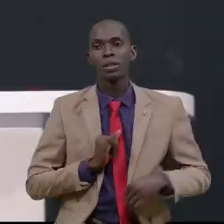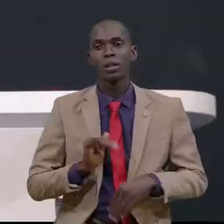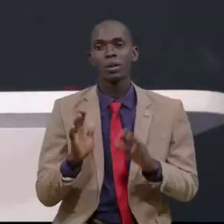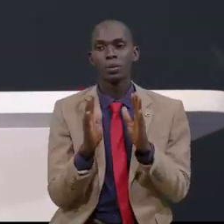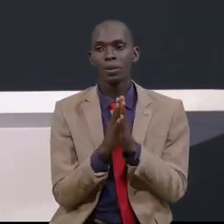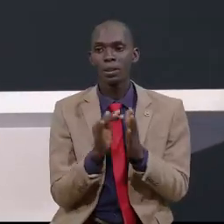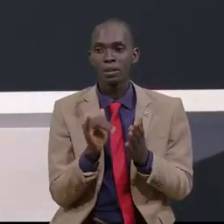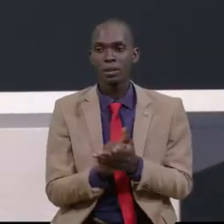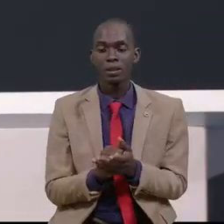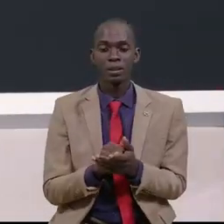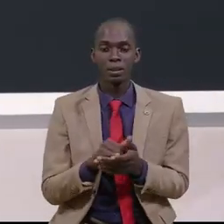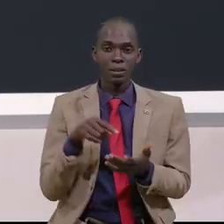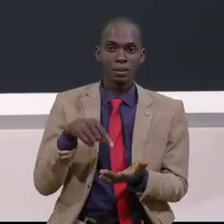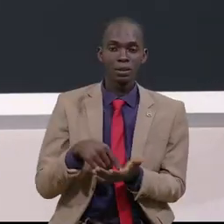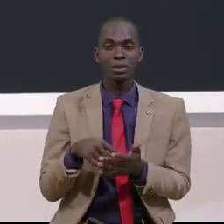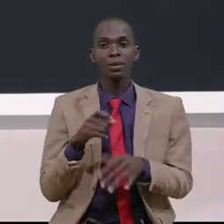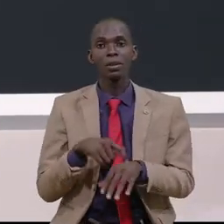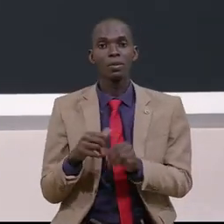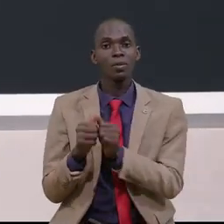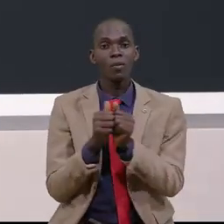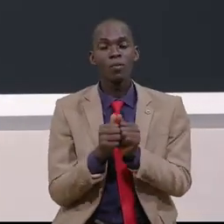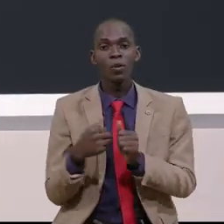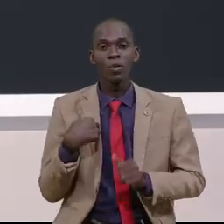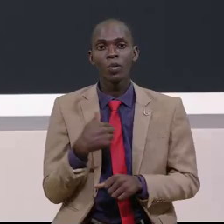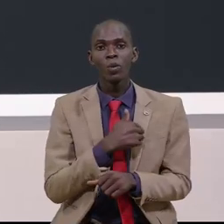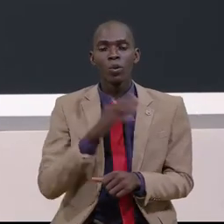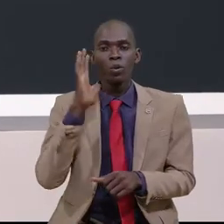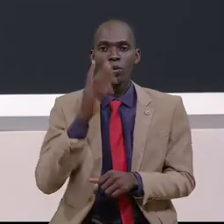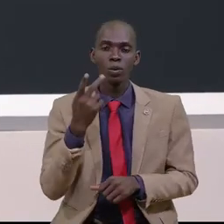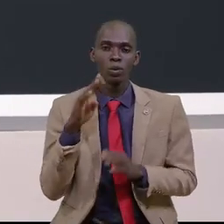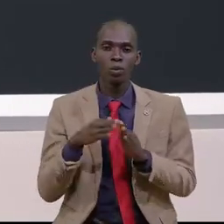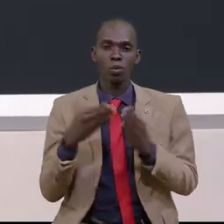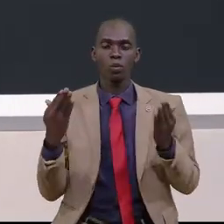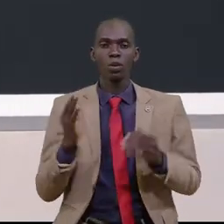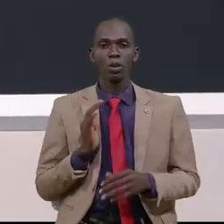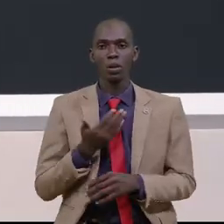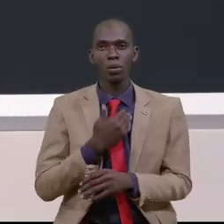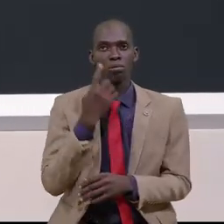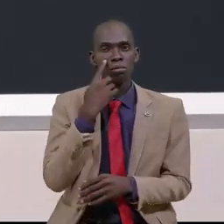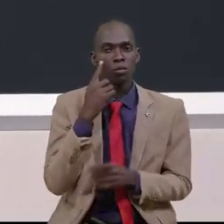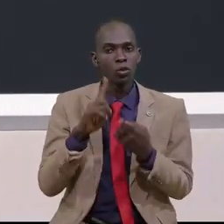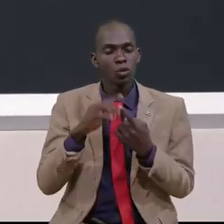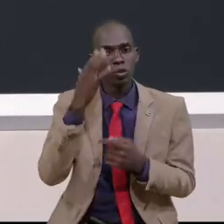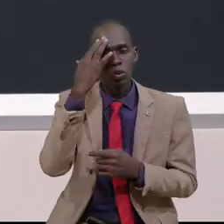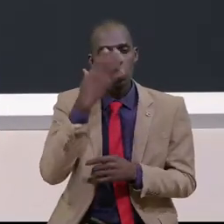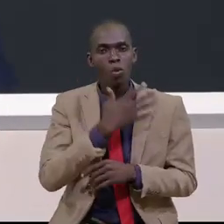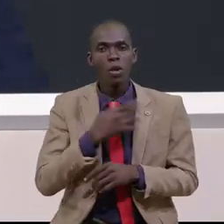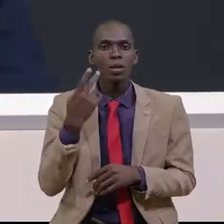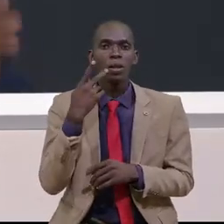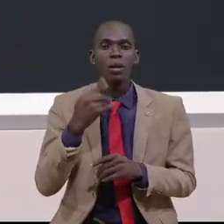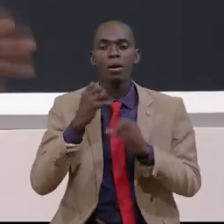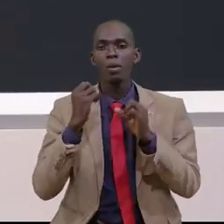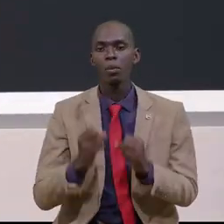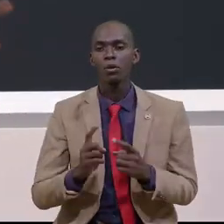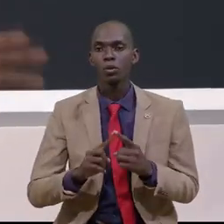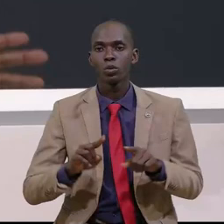prie que cette session que nous passerons ensemble ouvre nos yeux pour connaître et voir et